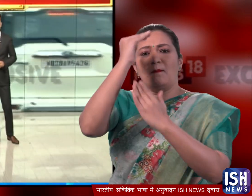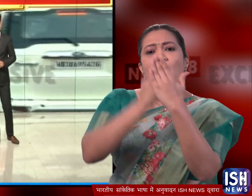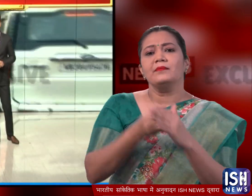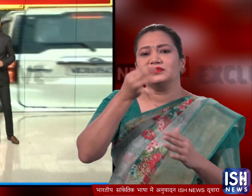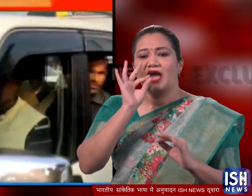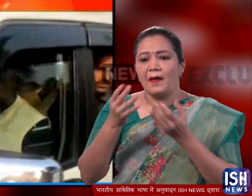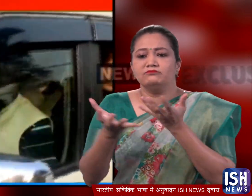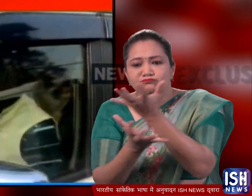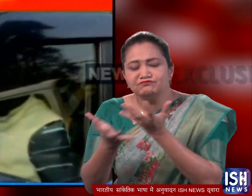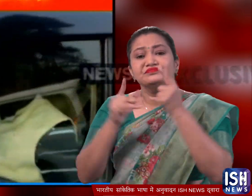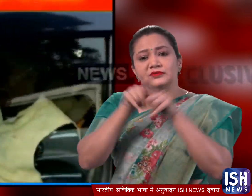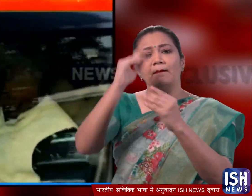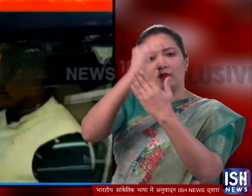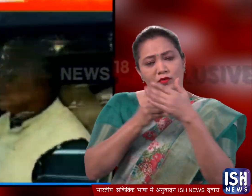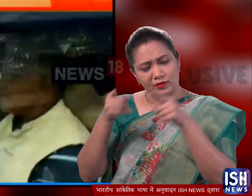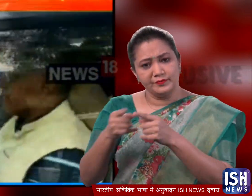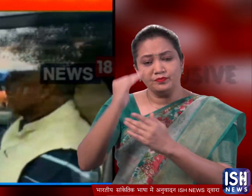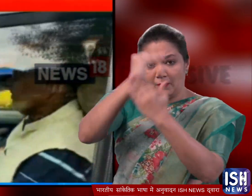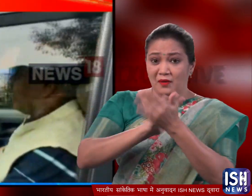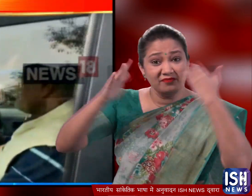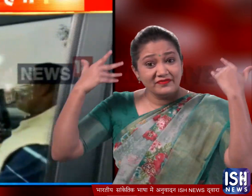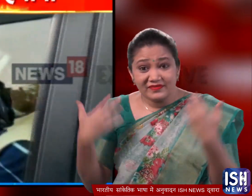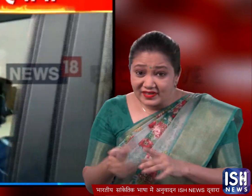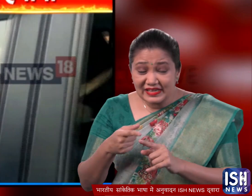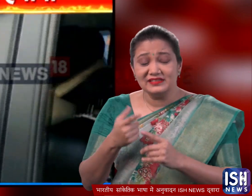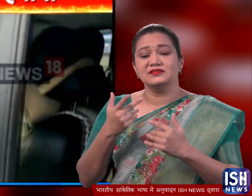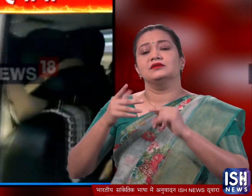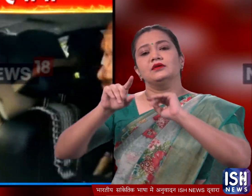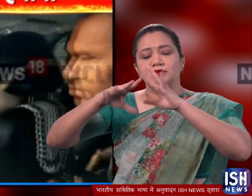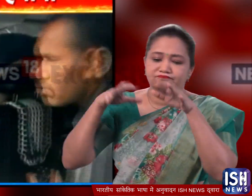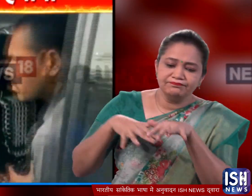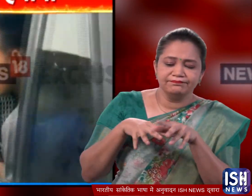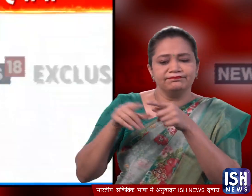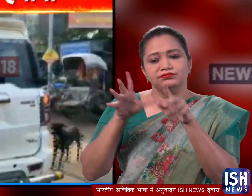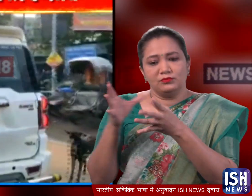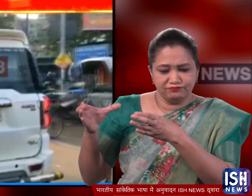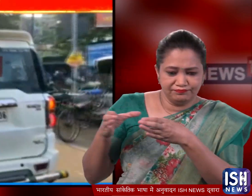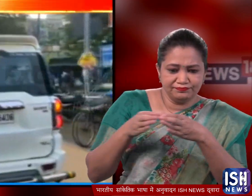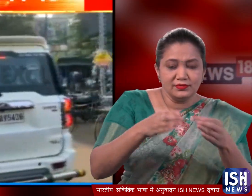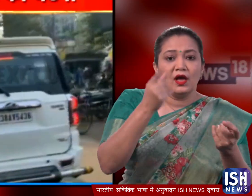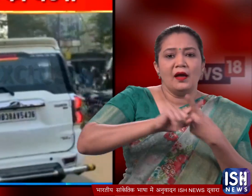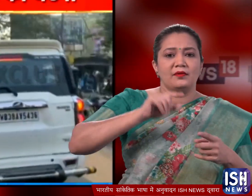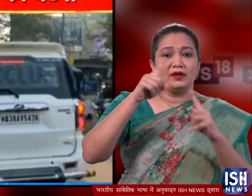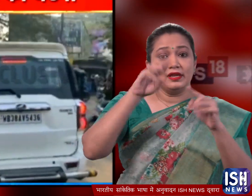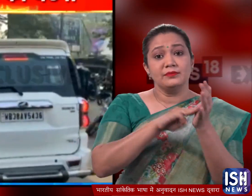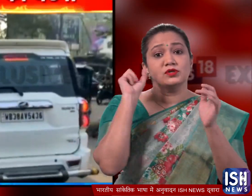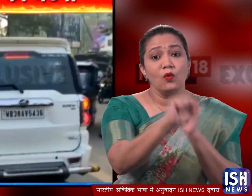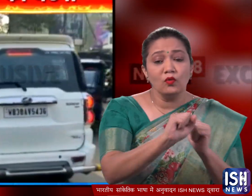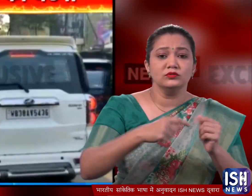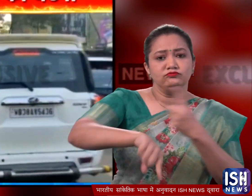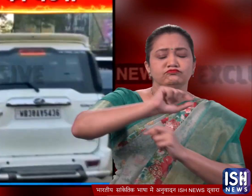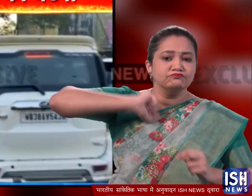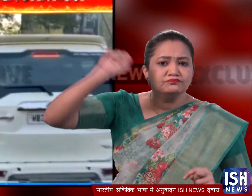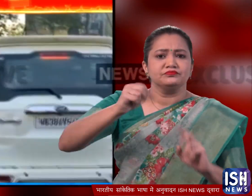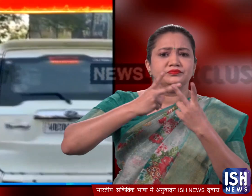पहुंचे और कार्यक्रम खत्म होने के बाद जैसे ही उनका काफिला निकला, सड़क के किनारे इंतजार कर रहे तृणमूल कांग्रेस के